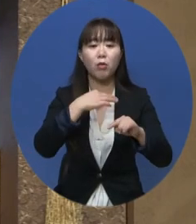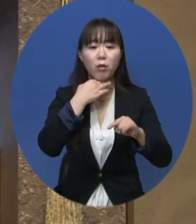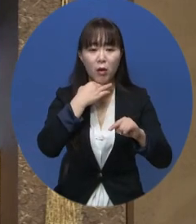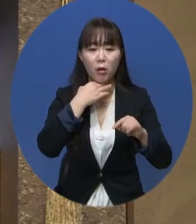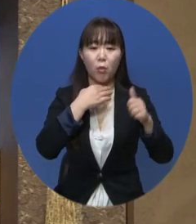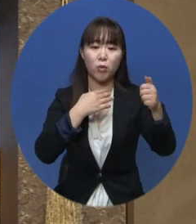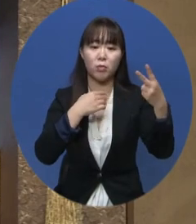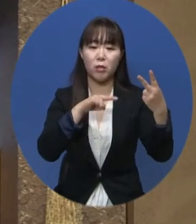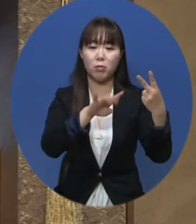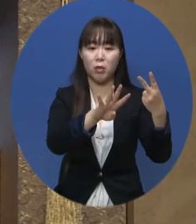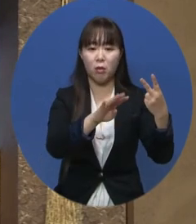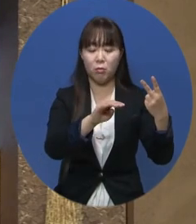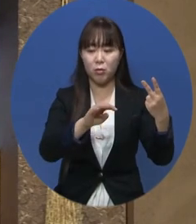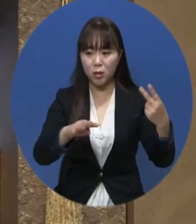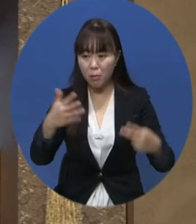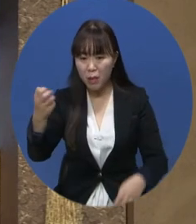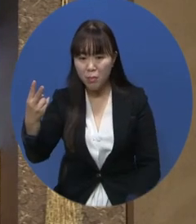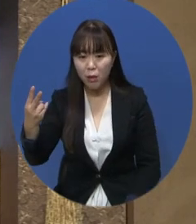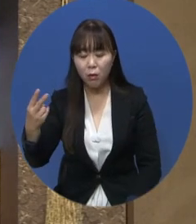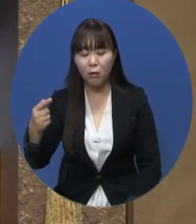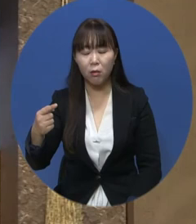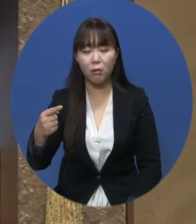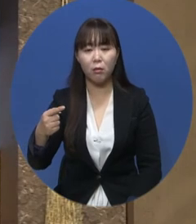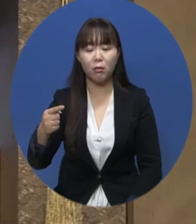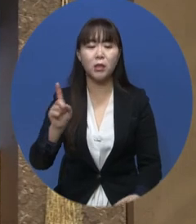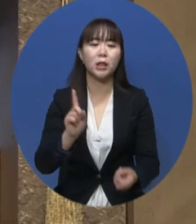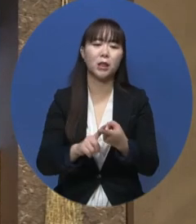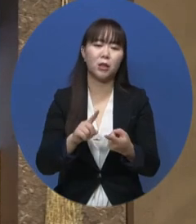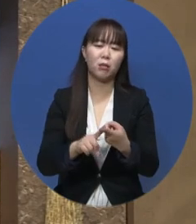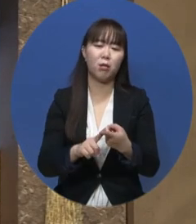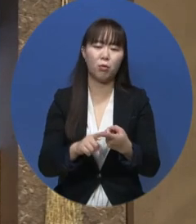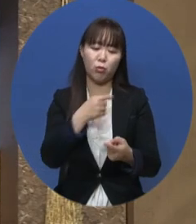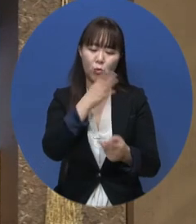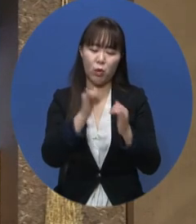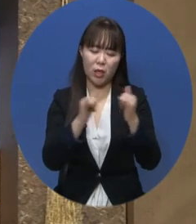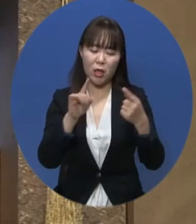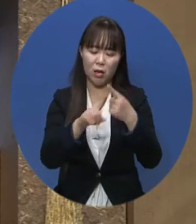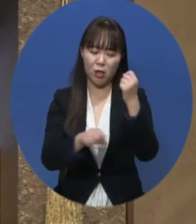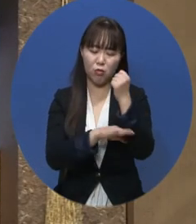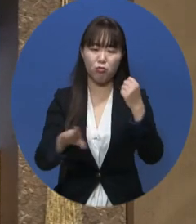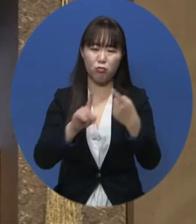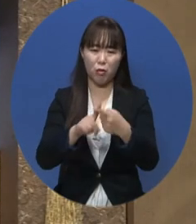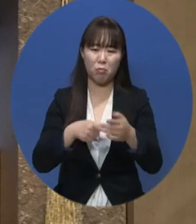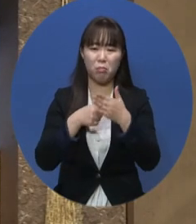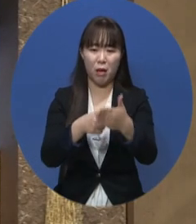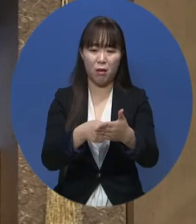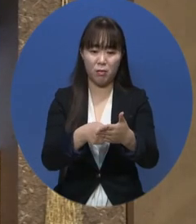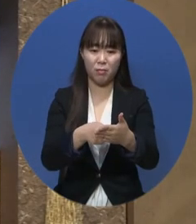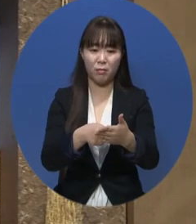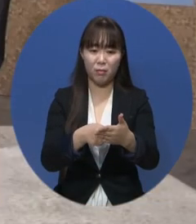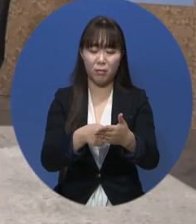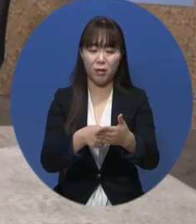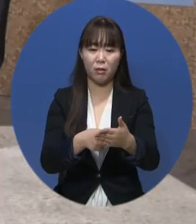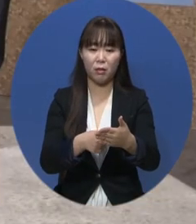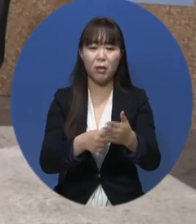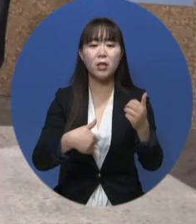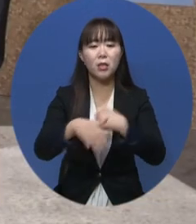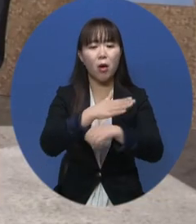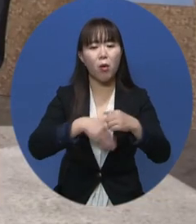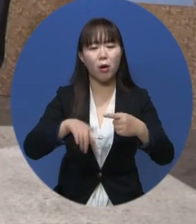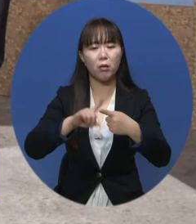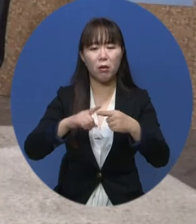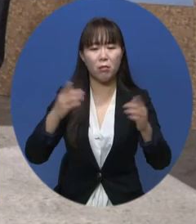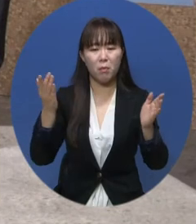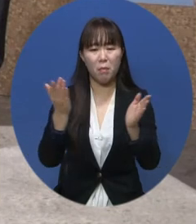52.몇세에서 82세가 됐는데 이것을 그대로 지금 우리는 노인이라는 기준으로 보는 거거든요. 네, 시대적인 이런 상황이